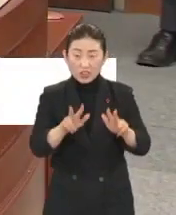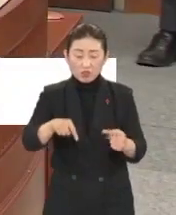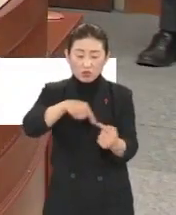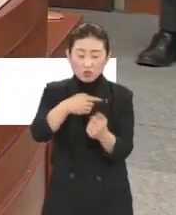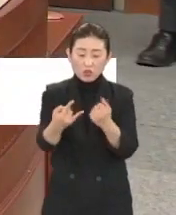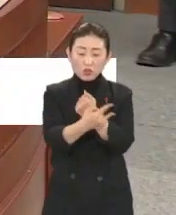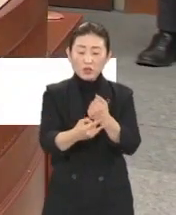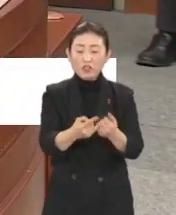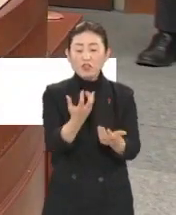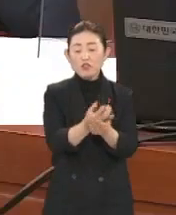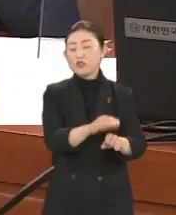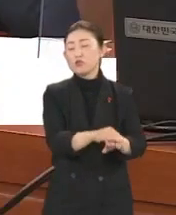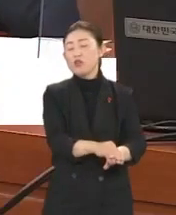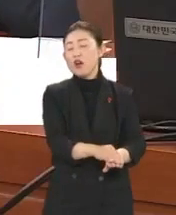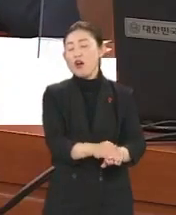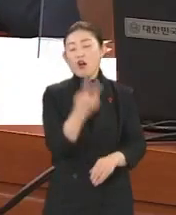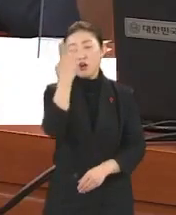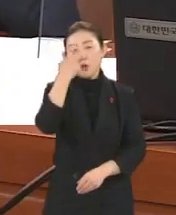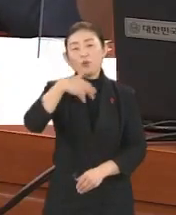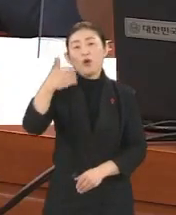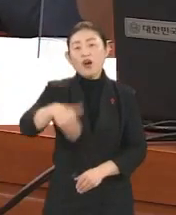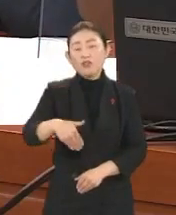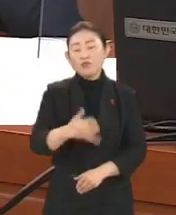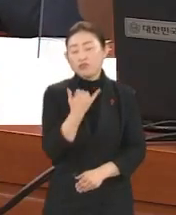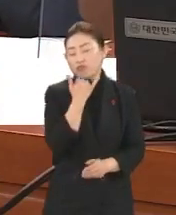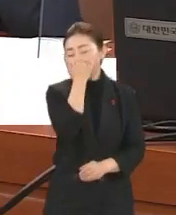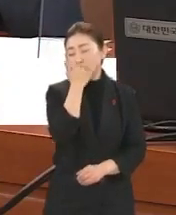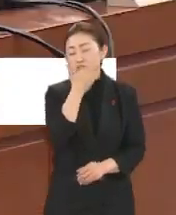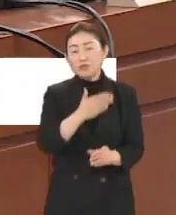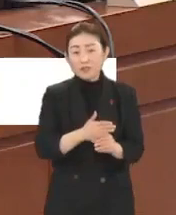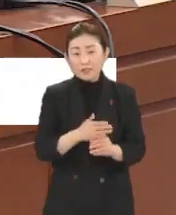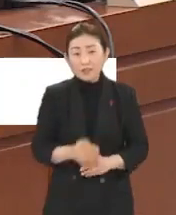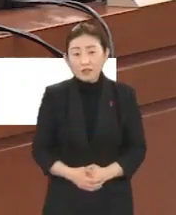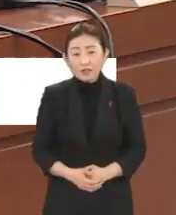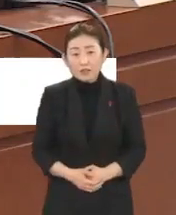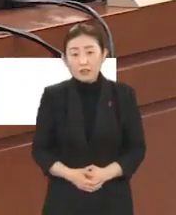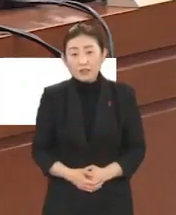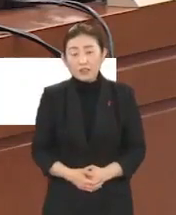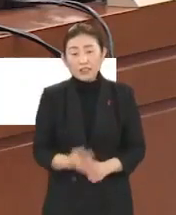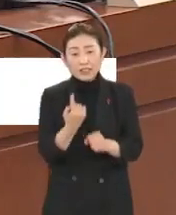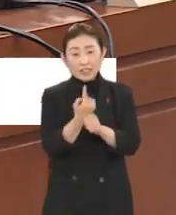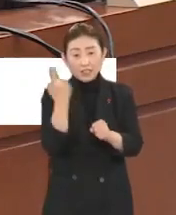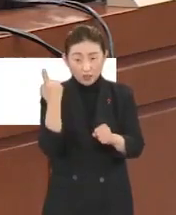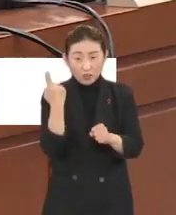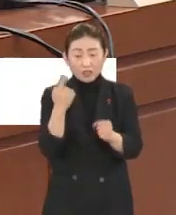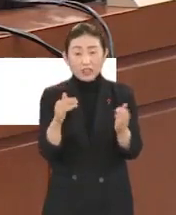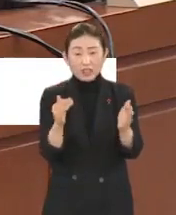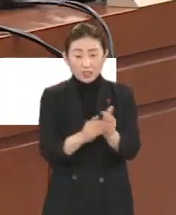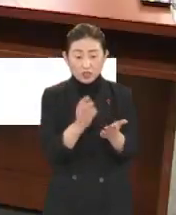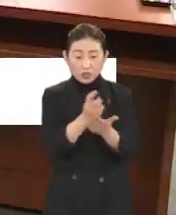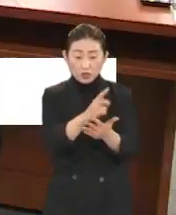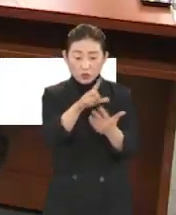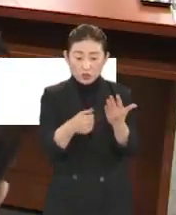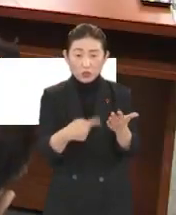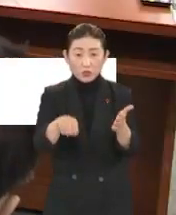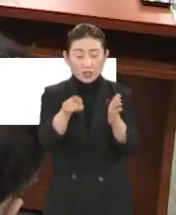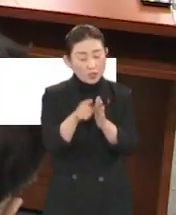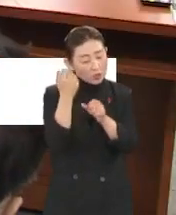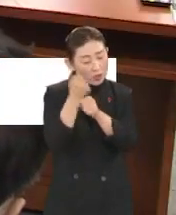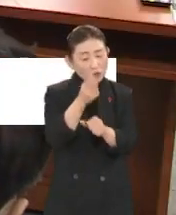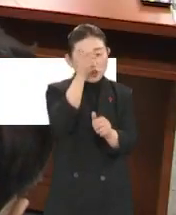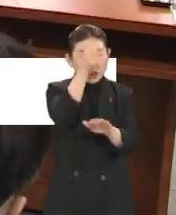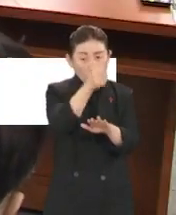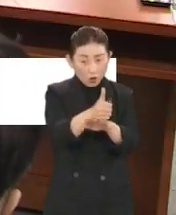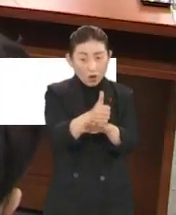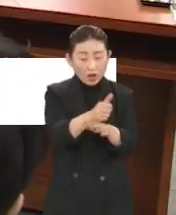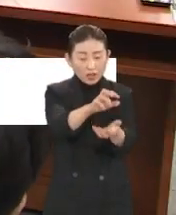운영위에서 3주가 넘도록 검토조차 되지 않은 채 잠자고 있습니다. 심지어 지난해 말 마무리된 규칙 제정을 위한 연구 용역 결과